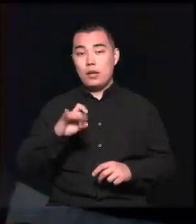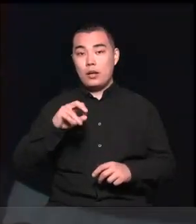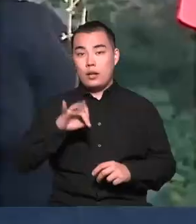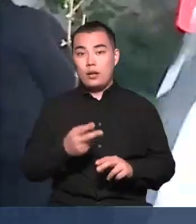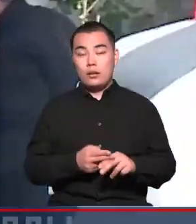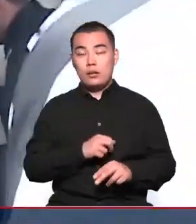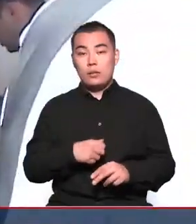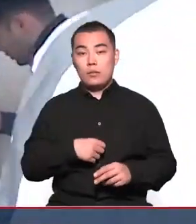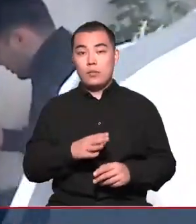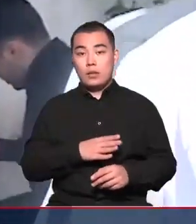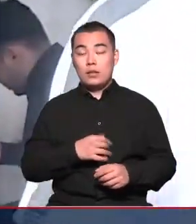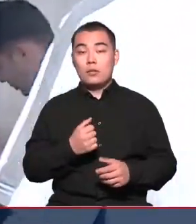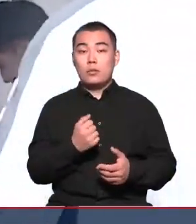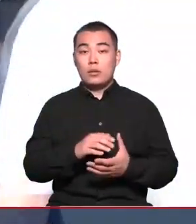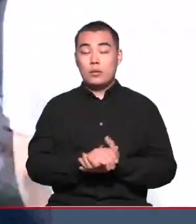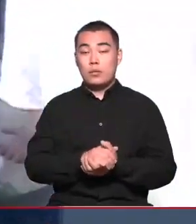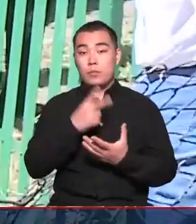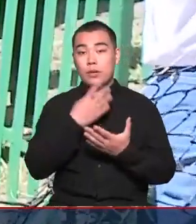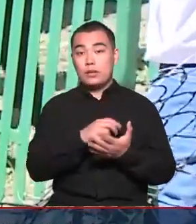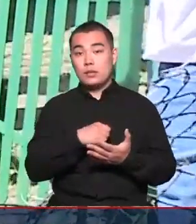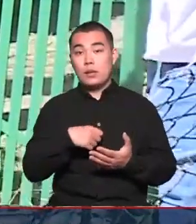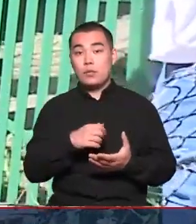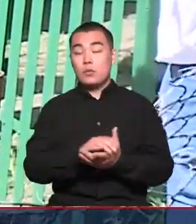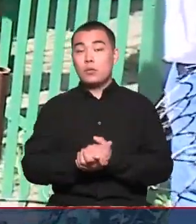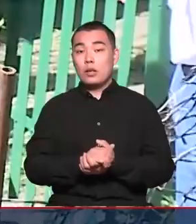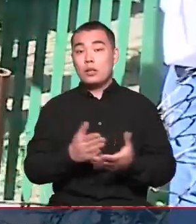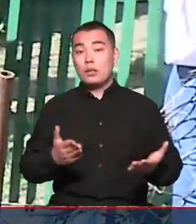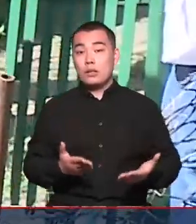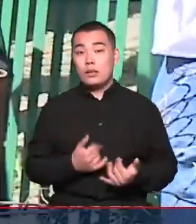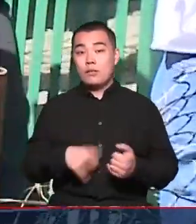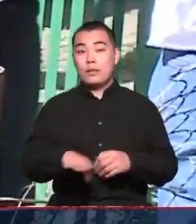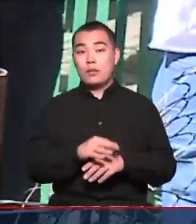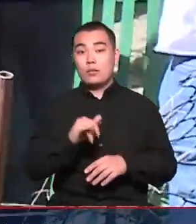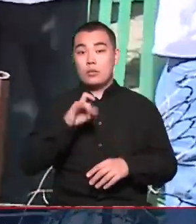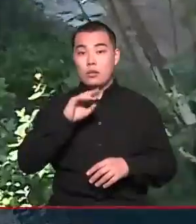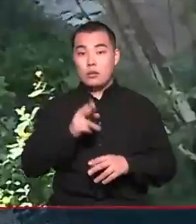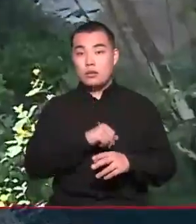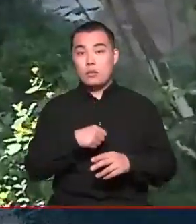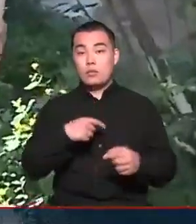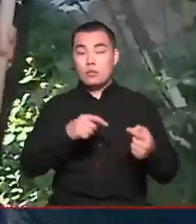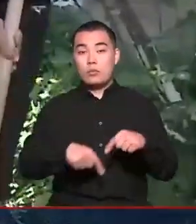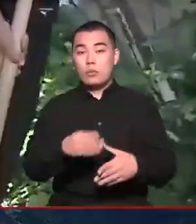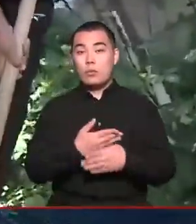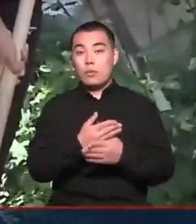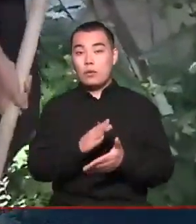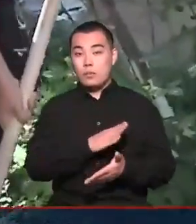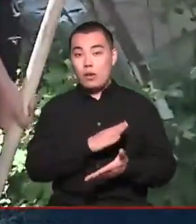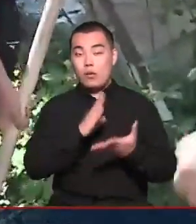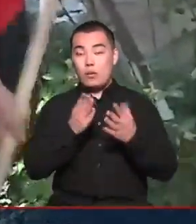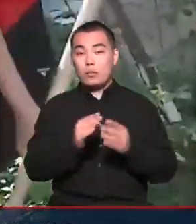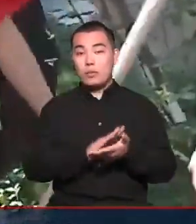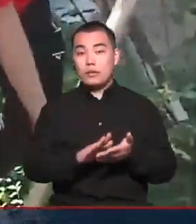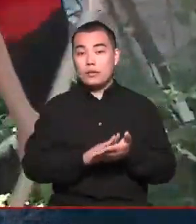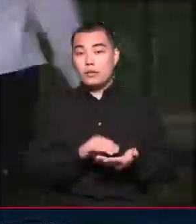қамтылған дүние. Ал достық ауласы атты шарада бір көшеде тату тәтті тұрып жатқан көп ұлтты көршілер бір-біріне көмектесті. Тазалық шаралары